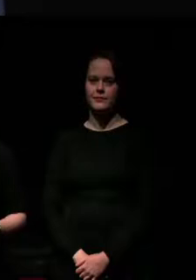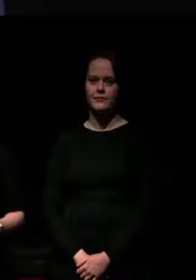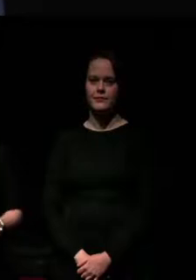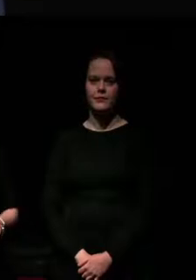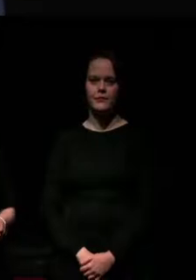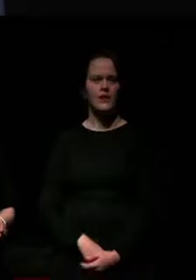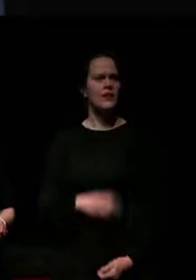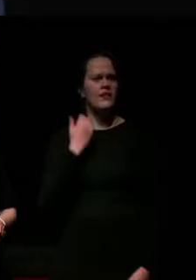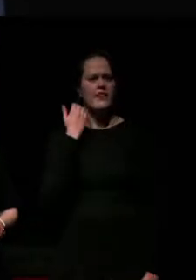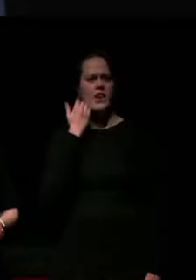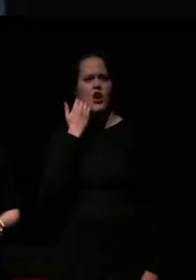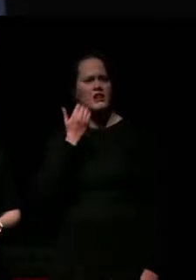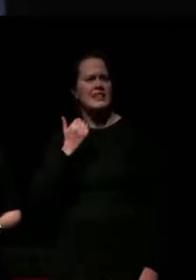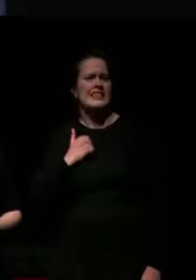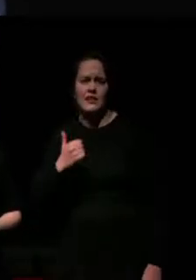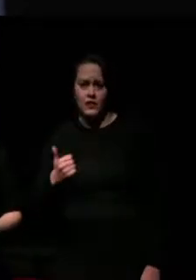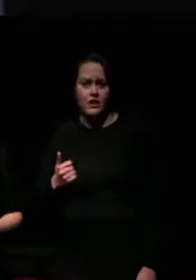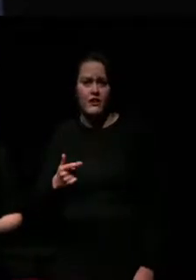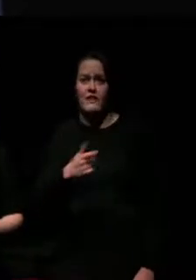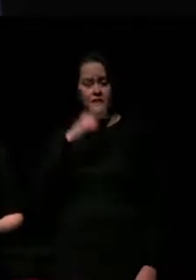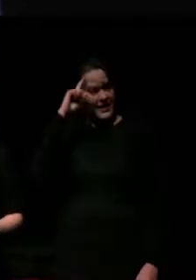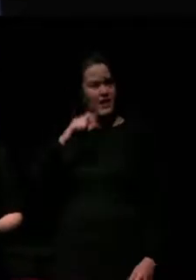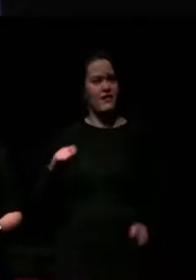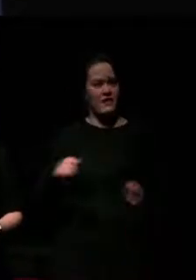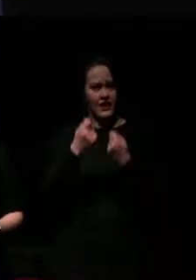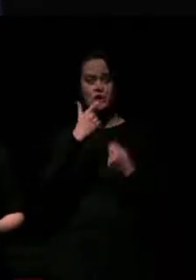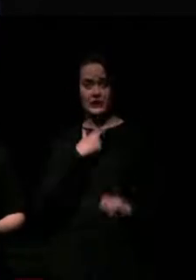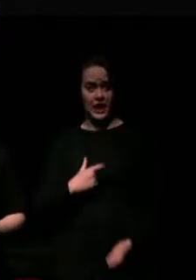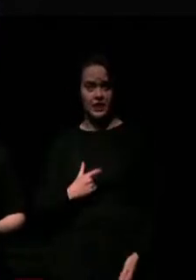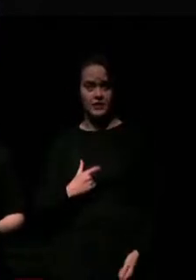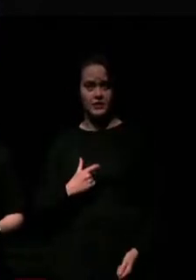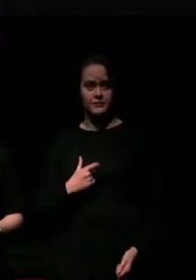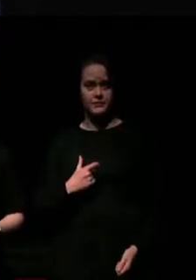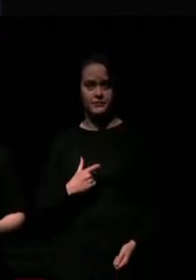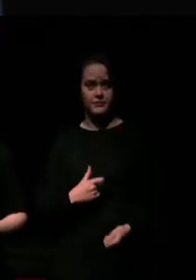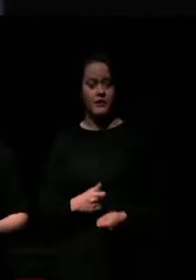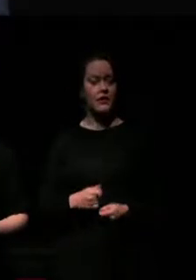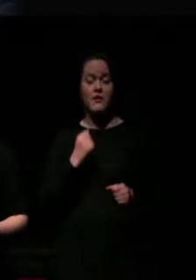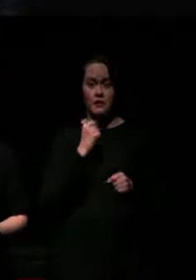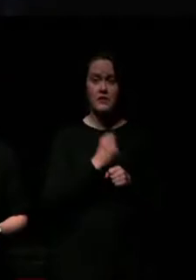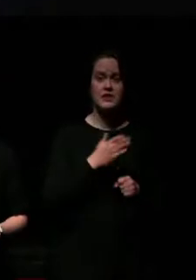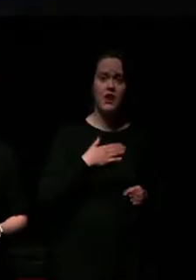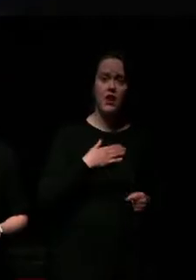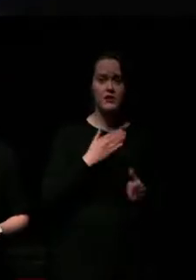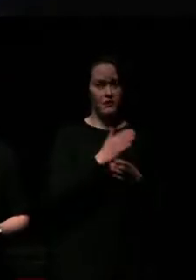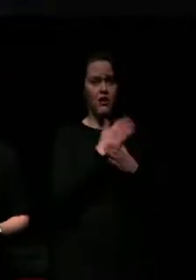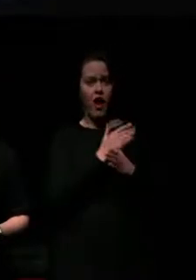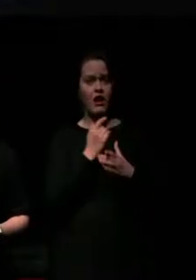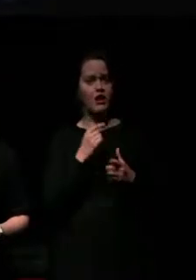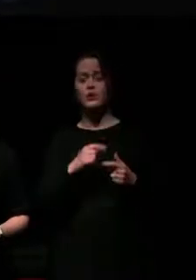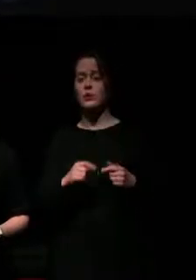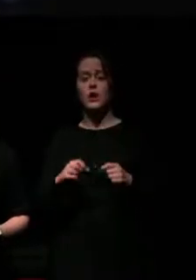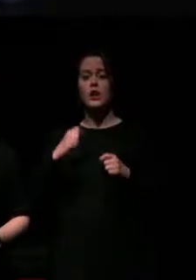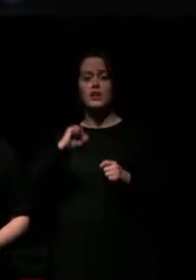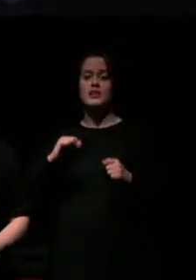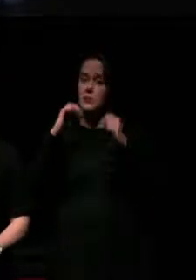vært en selvfølge at vi kan feire oss selv på denne måten. Det er at vi har et eget flagg, et sameting og en nasjonaldag.